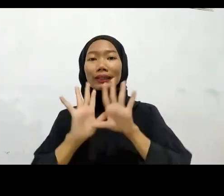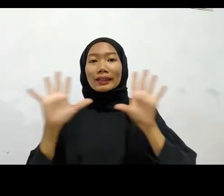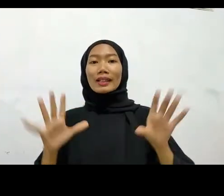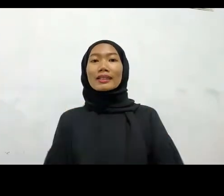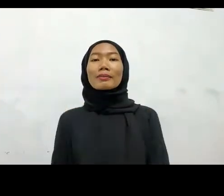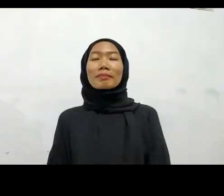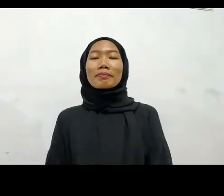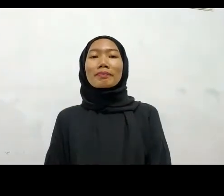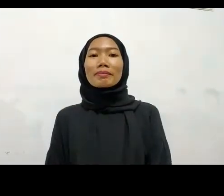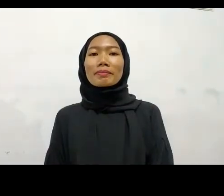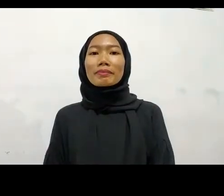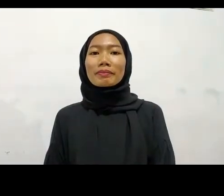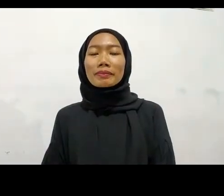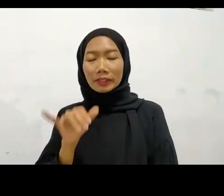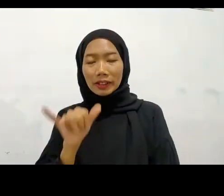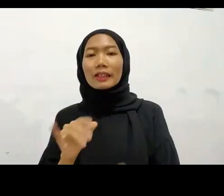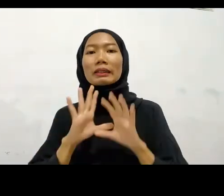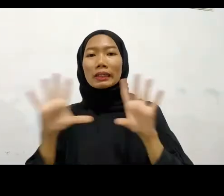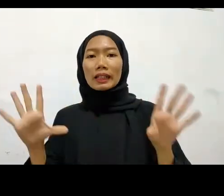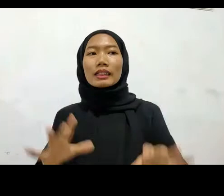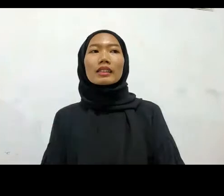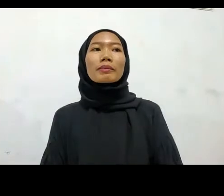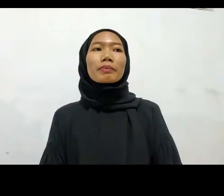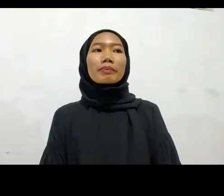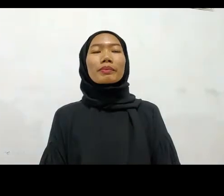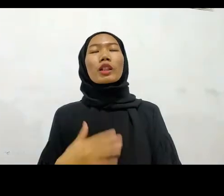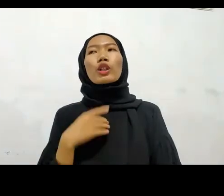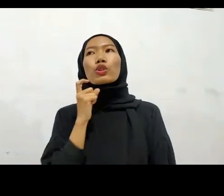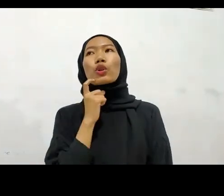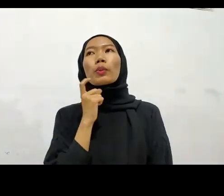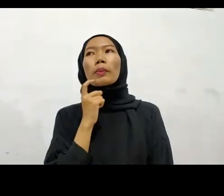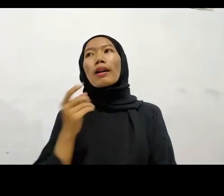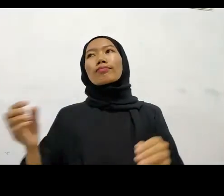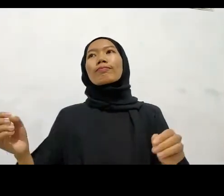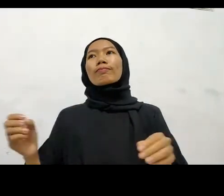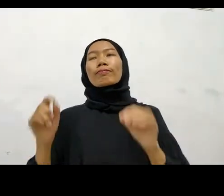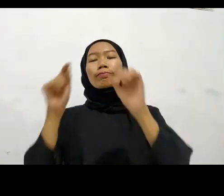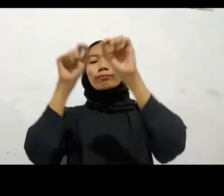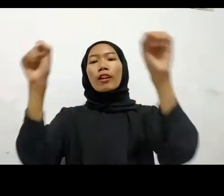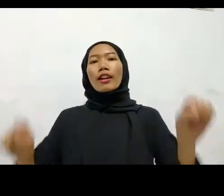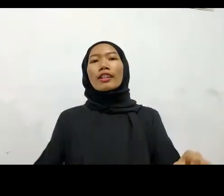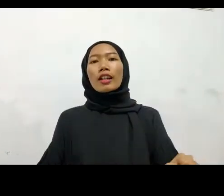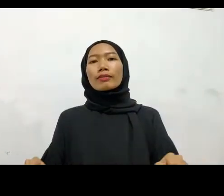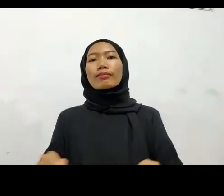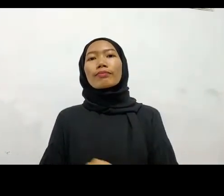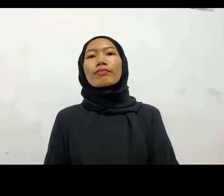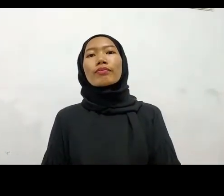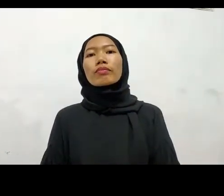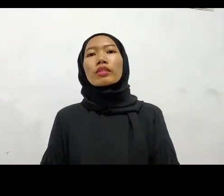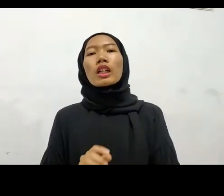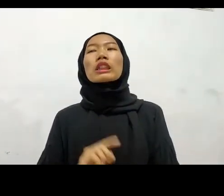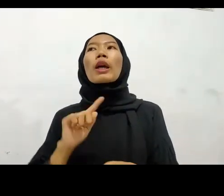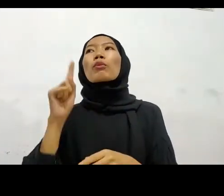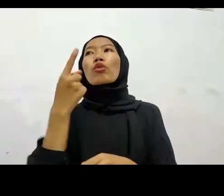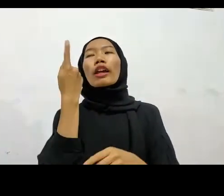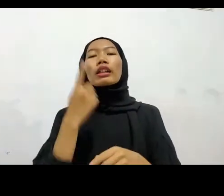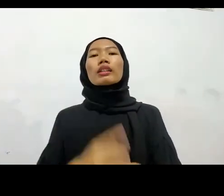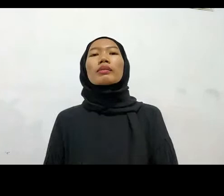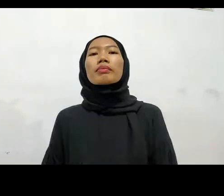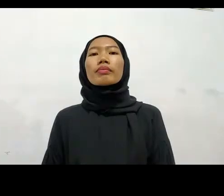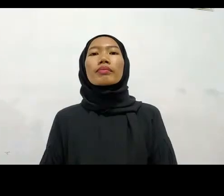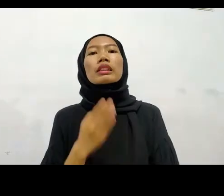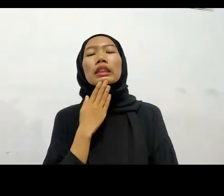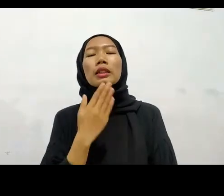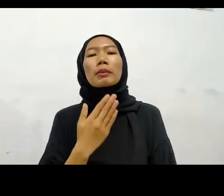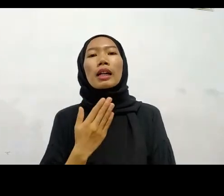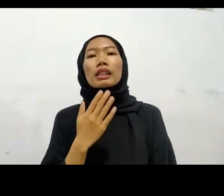Mas. Ya. Mungkin saya sambil coba share screen. Jadi sambil saya mulai, terima kasih banyak Mas